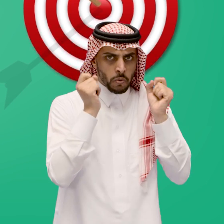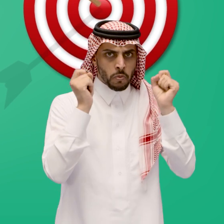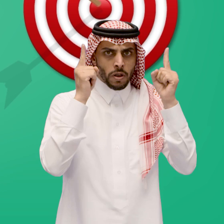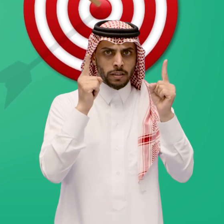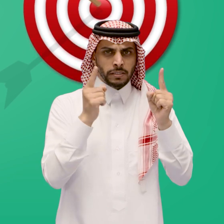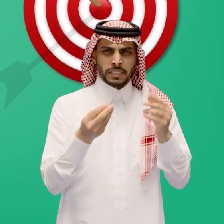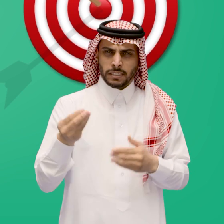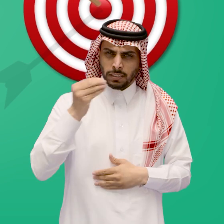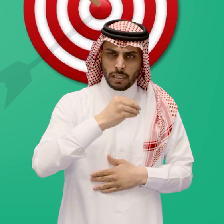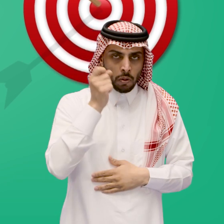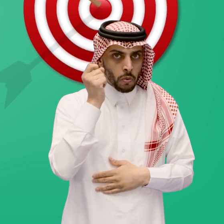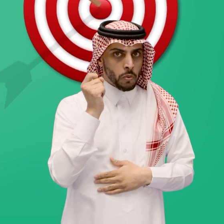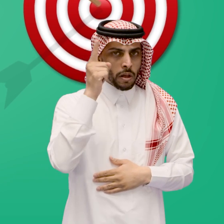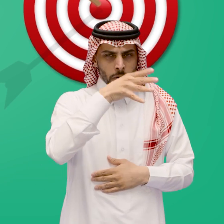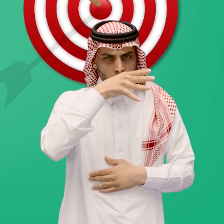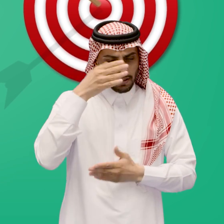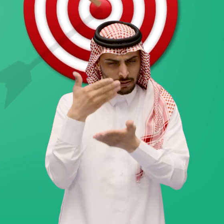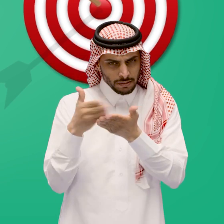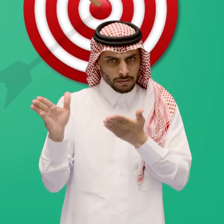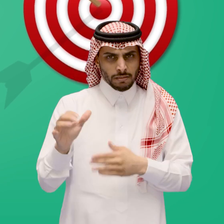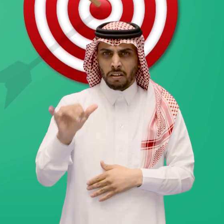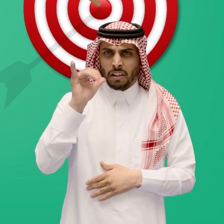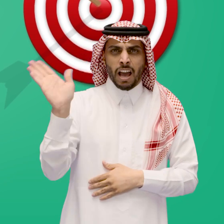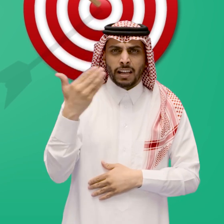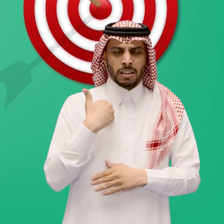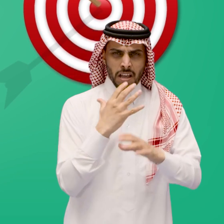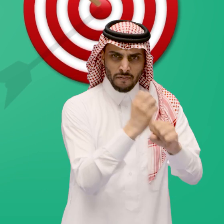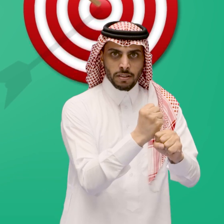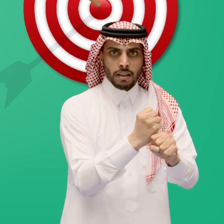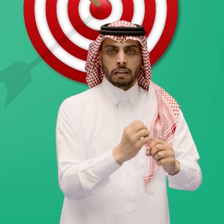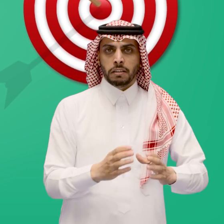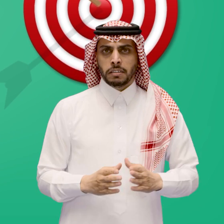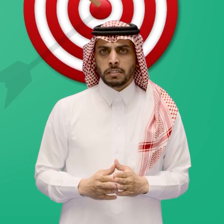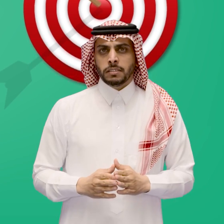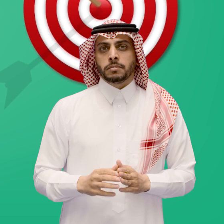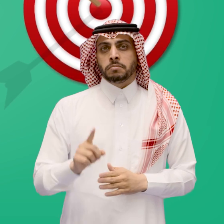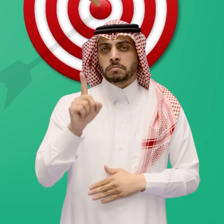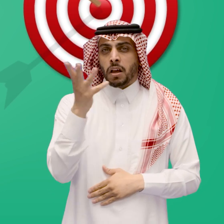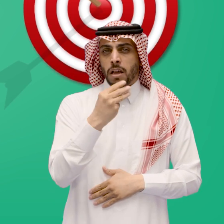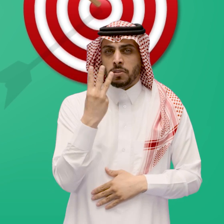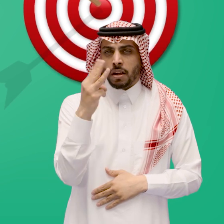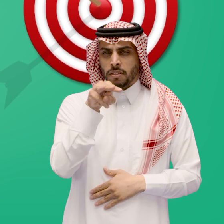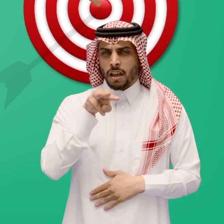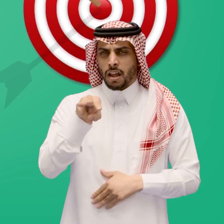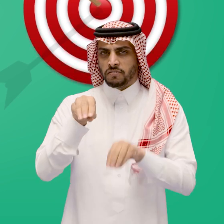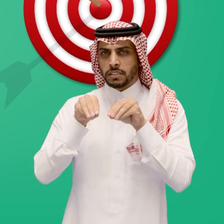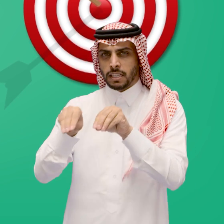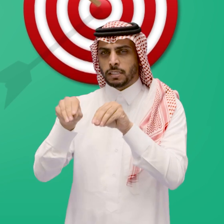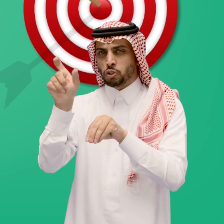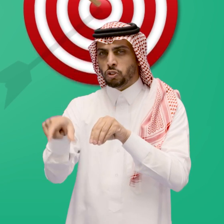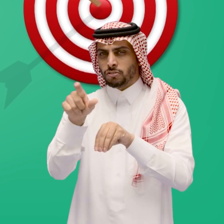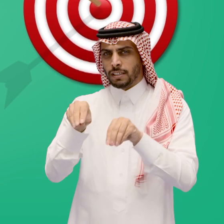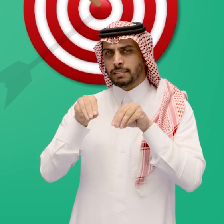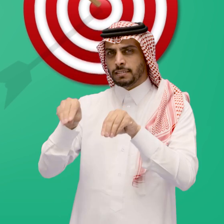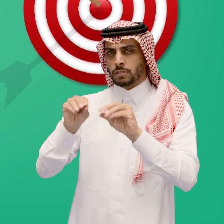الوعي بأخطار المخدرات والمؤثرات العقلية، تدريب أكثر من 3000 مختص في مجال